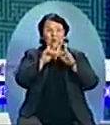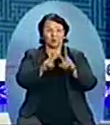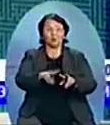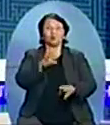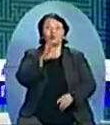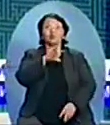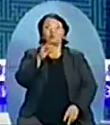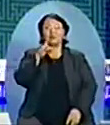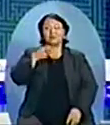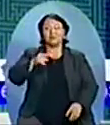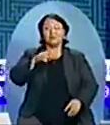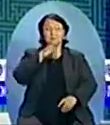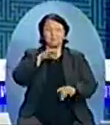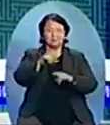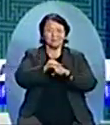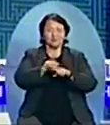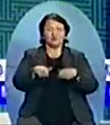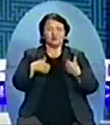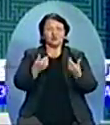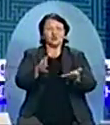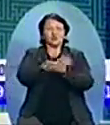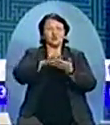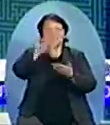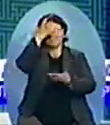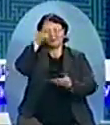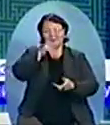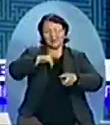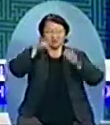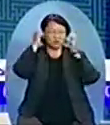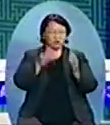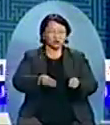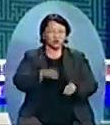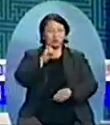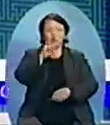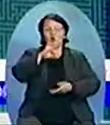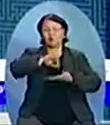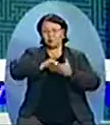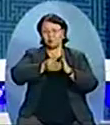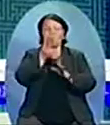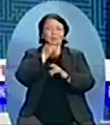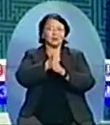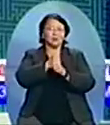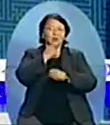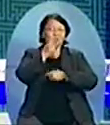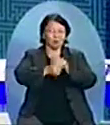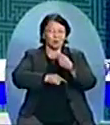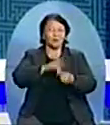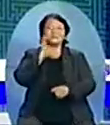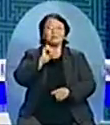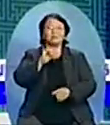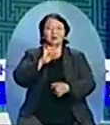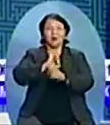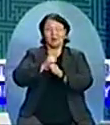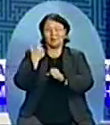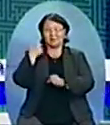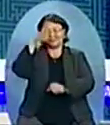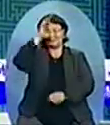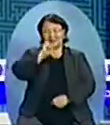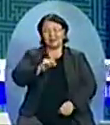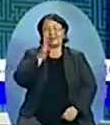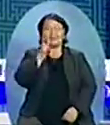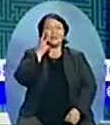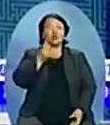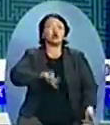газрын бэлтгэсэн мэдээлэлээр үргэлжилж байна. Шинжилтийн засгийн газраас баримтлж буй бодлого чиглэл хэрэгжүүлж байгаа үйл ажиллагааны талаар салбар хариуцсан сайд нар 7 хоног тутамд мэдээлэл